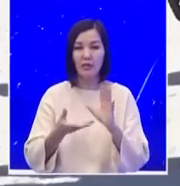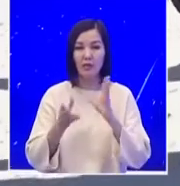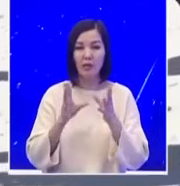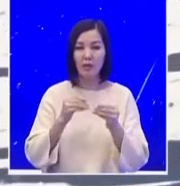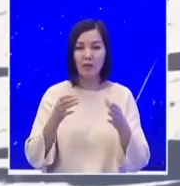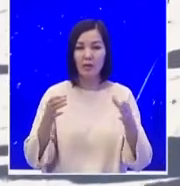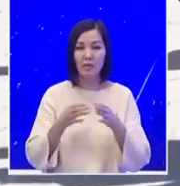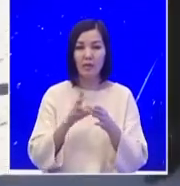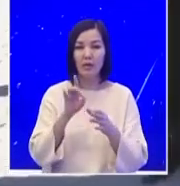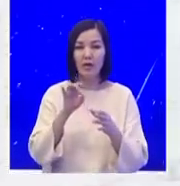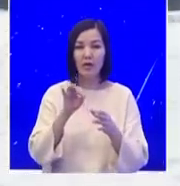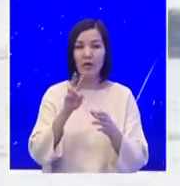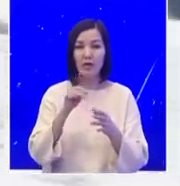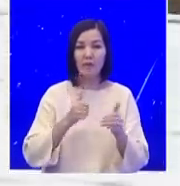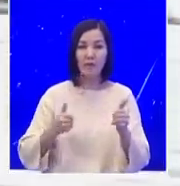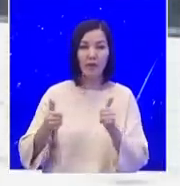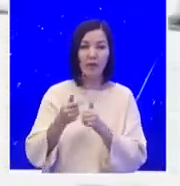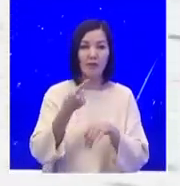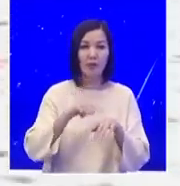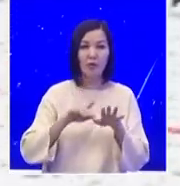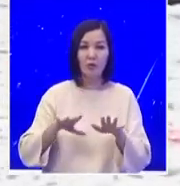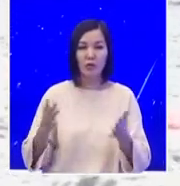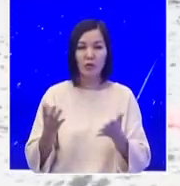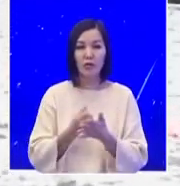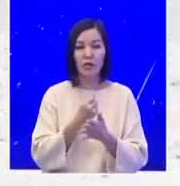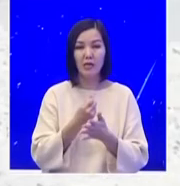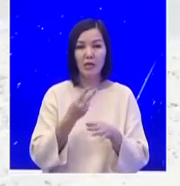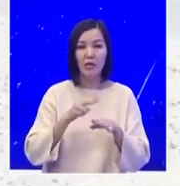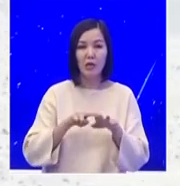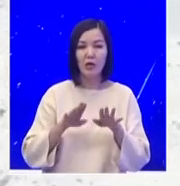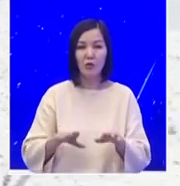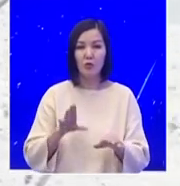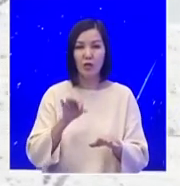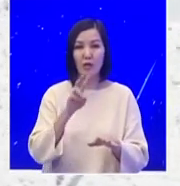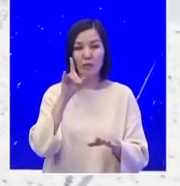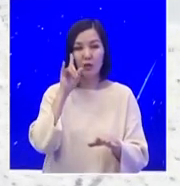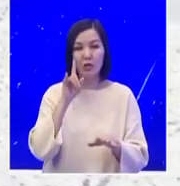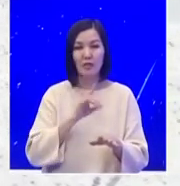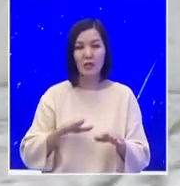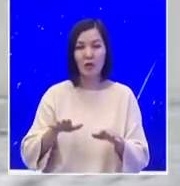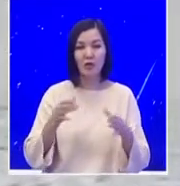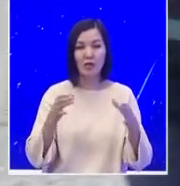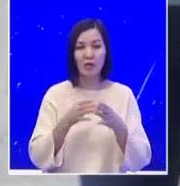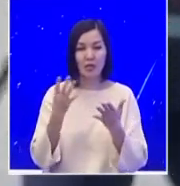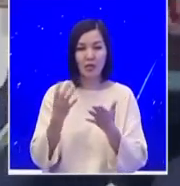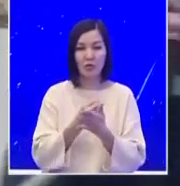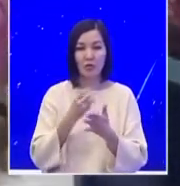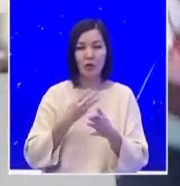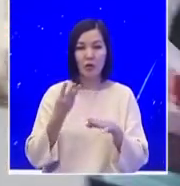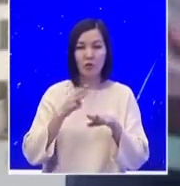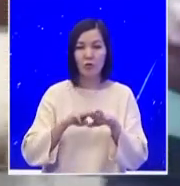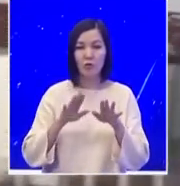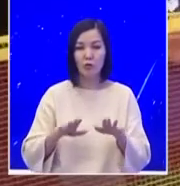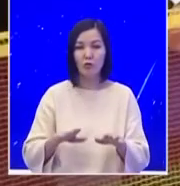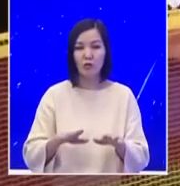командалық есепте Райымбектік топ жүлделі бірінші орынды иеленді. Ал жүлделі екінші орын Еңбекшіқазақ ауданынан келген спортшыларға бұйырса,